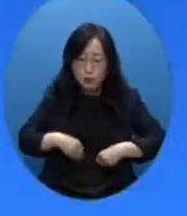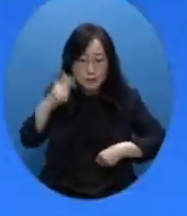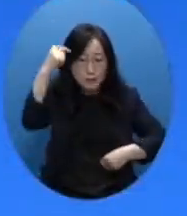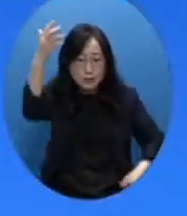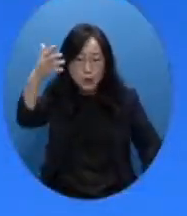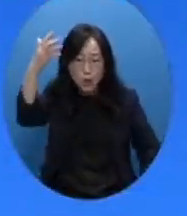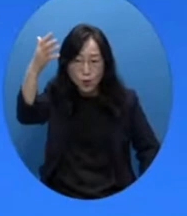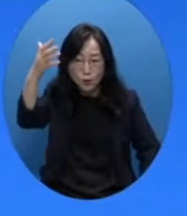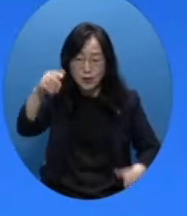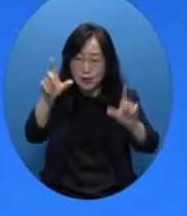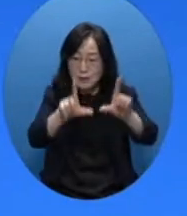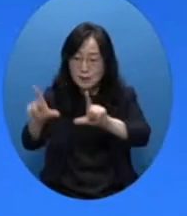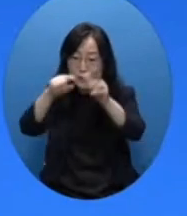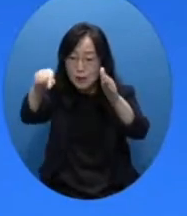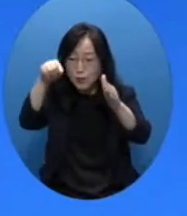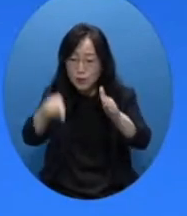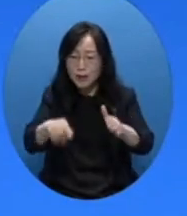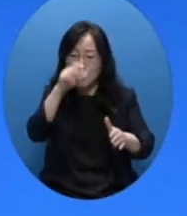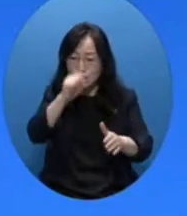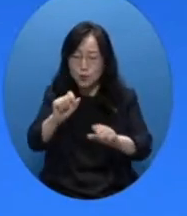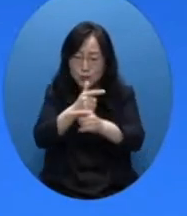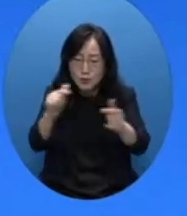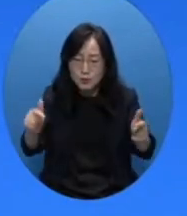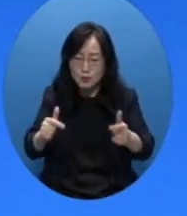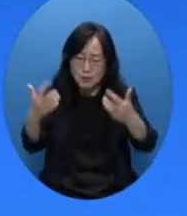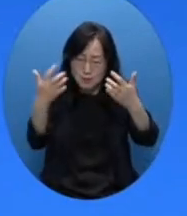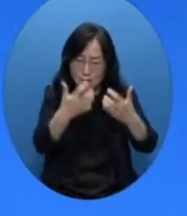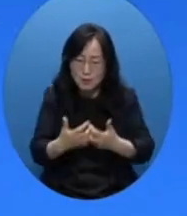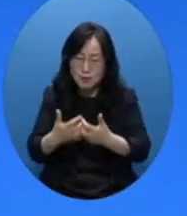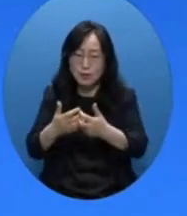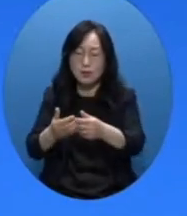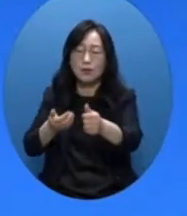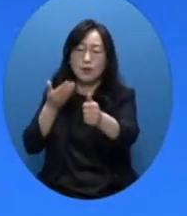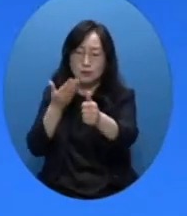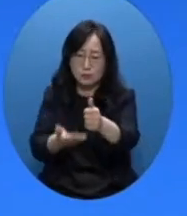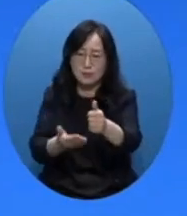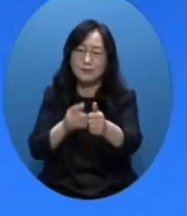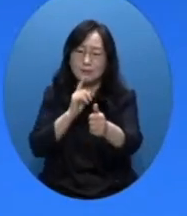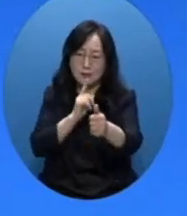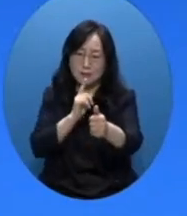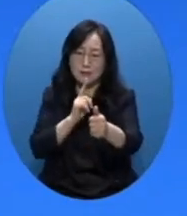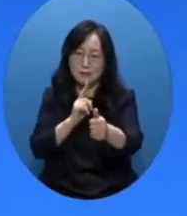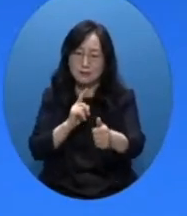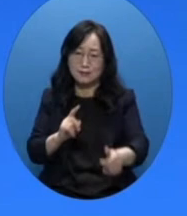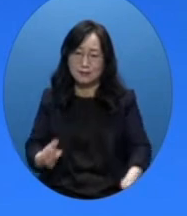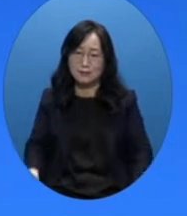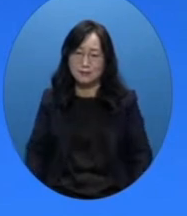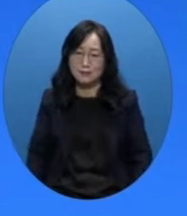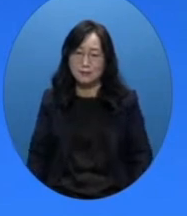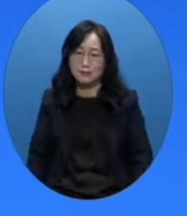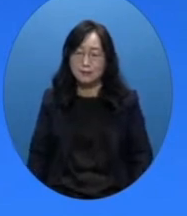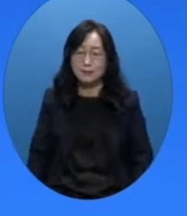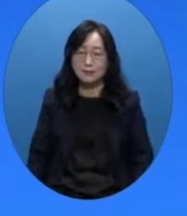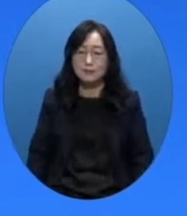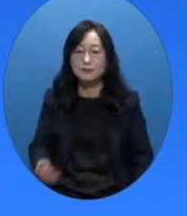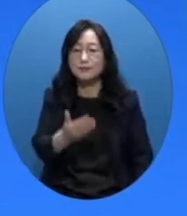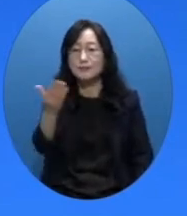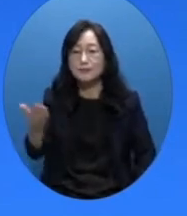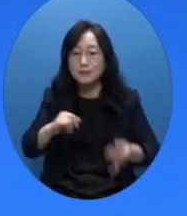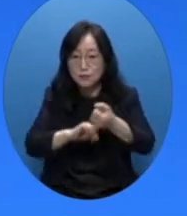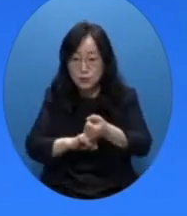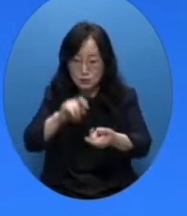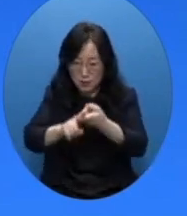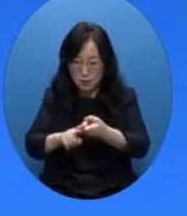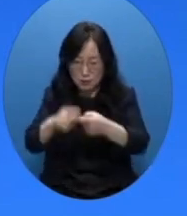삶 가운데 좋은 것으로 넘치게 채워주신다고 주님은 말씀하셨습니다. 여러분, 약속의 말씀